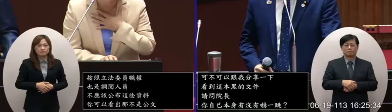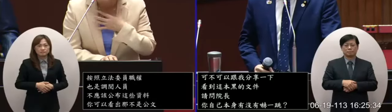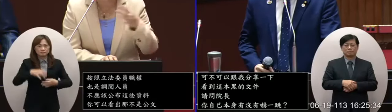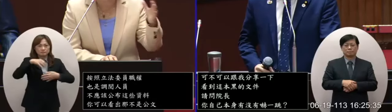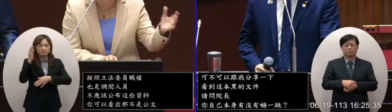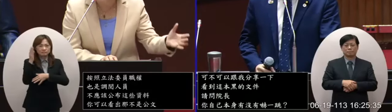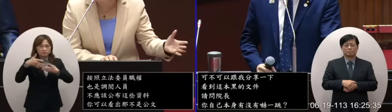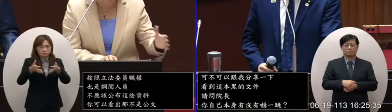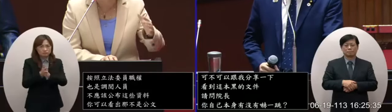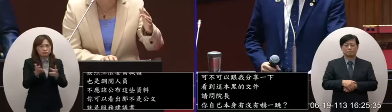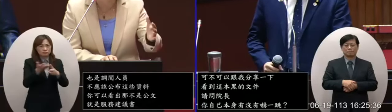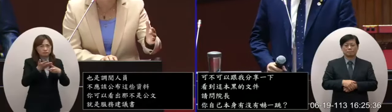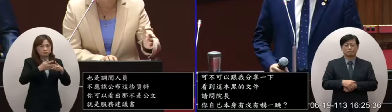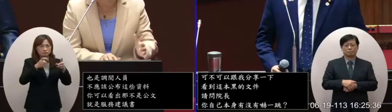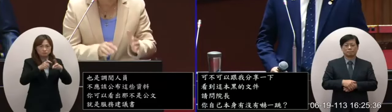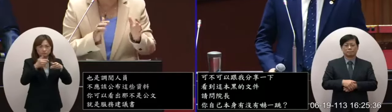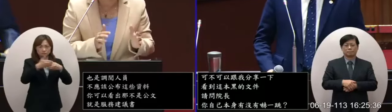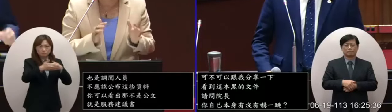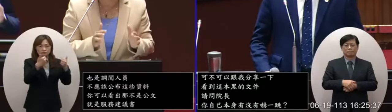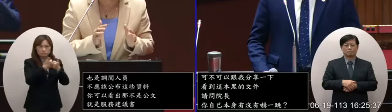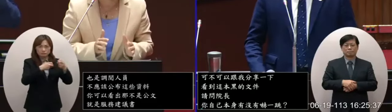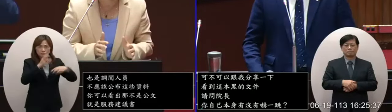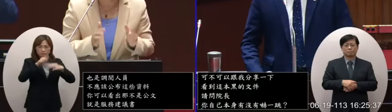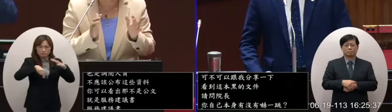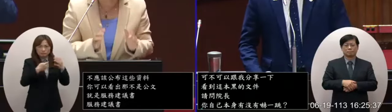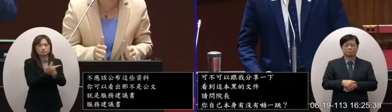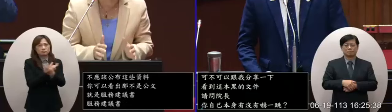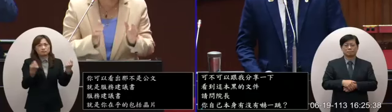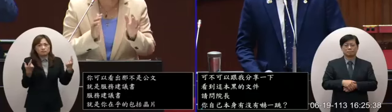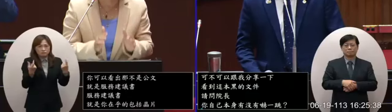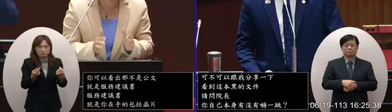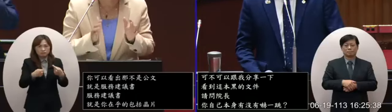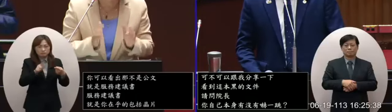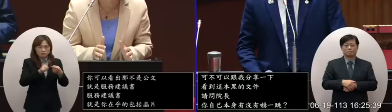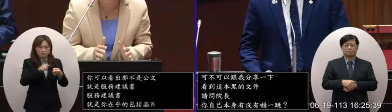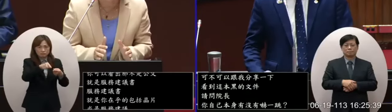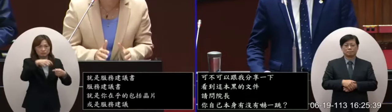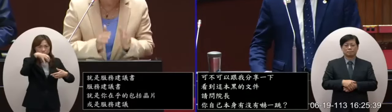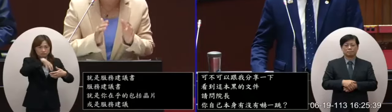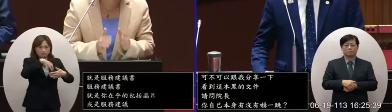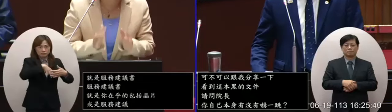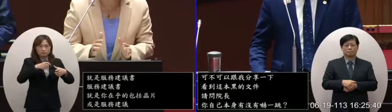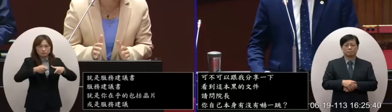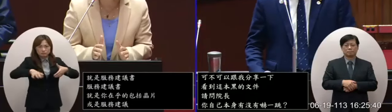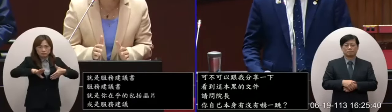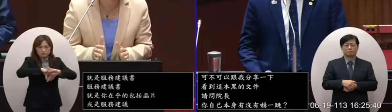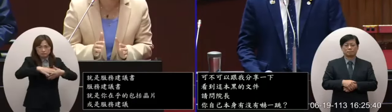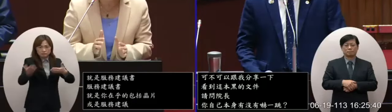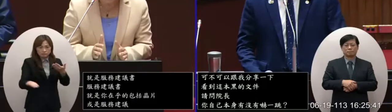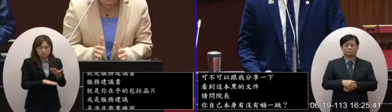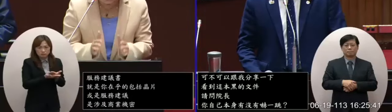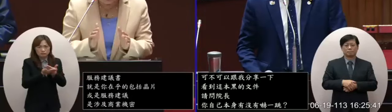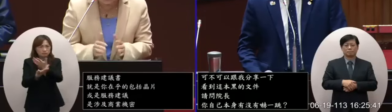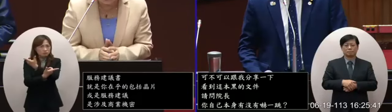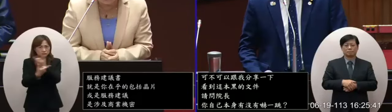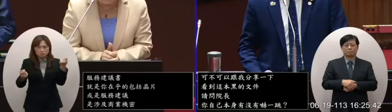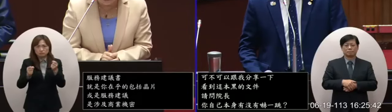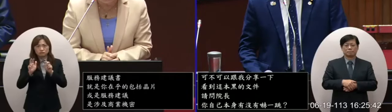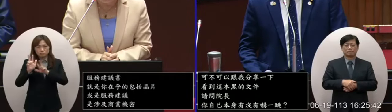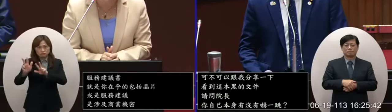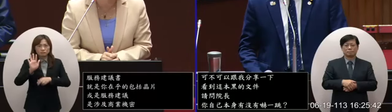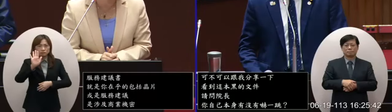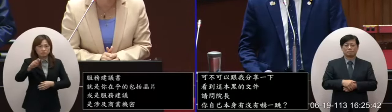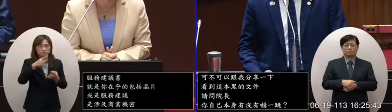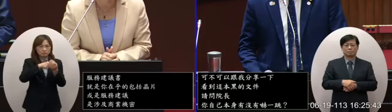内政部或是工程或者是行政院应该提供的内部的公文资料我们全部提供，以内政部来讲我们提供